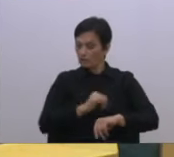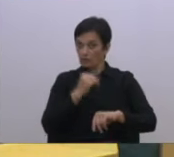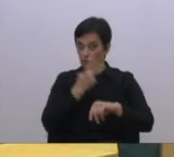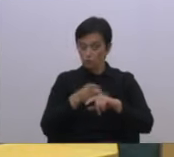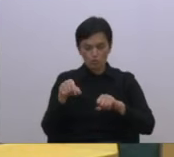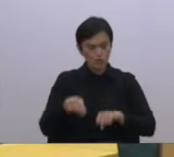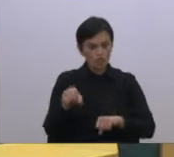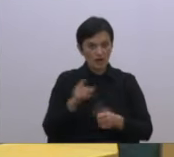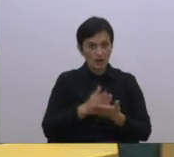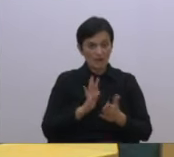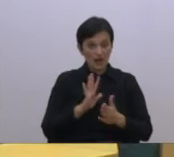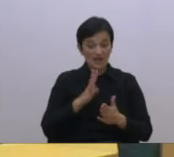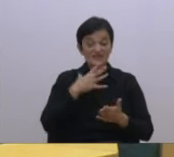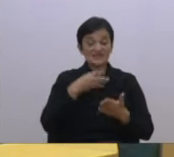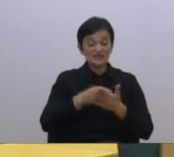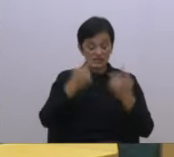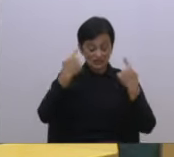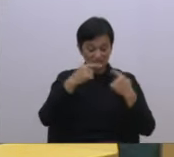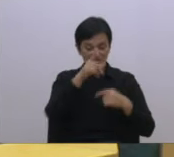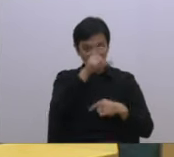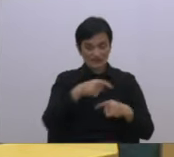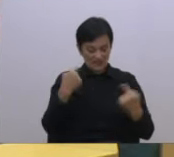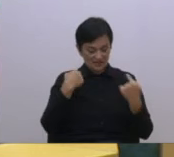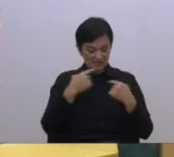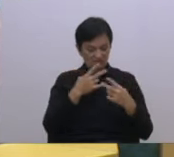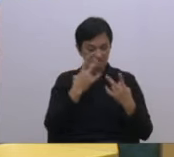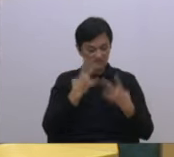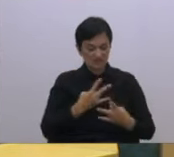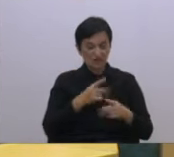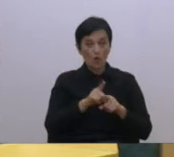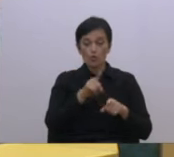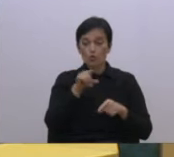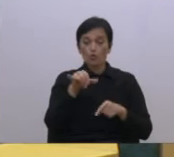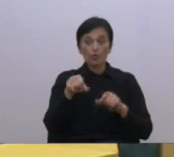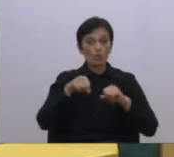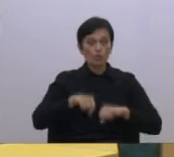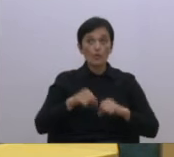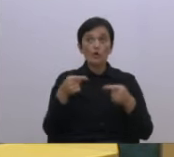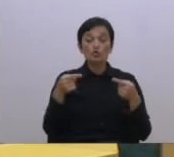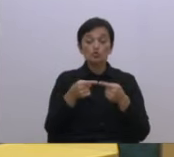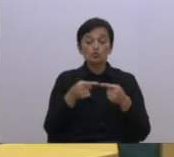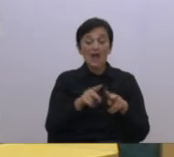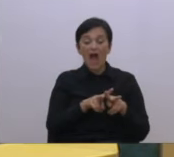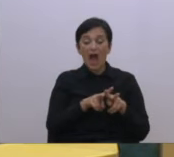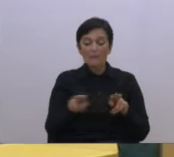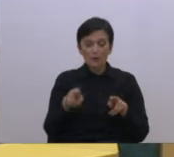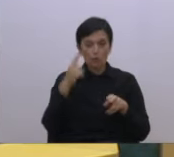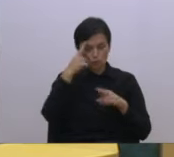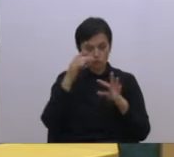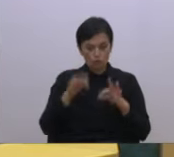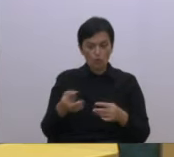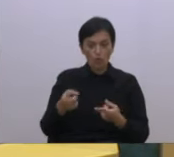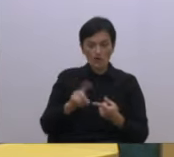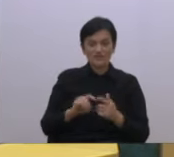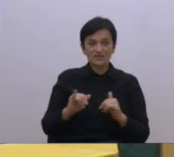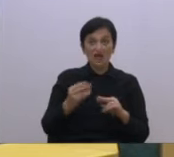უფლება თვითდაზიანებაში დაეხმაროს, ასევე არც ექნება უფლება და აქაც ზუსტად იგივე ლოგიკა ვრცელდება.